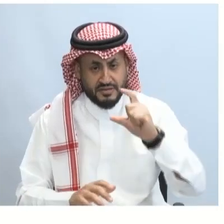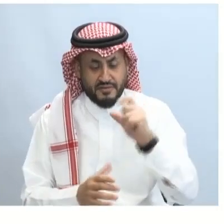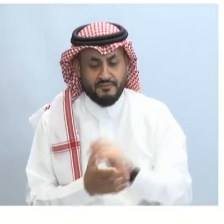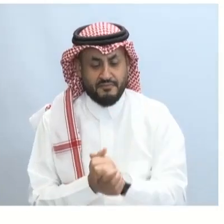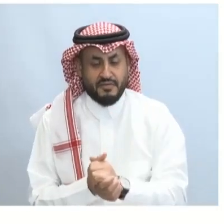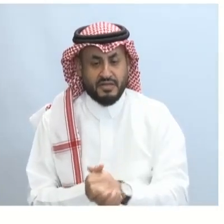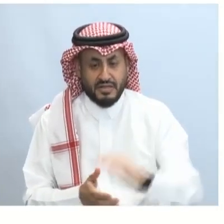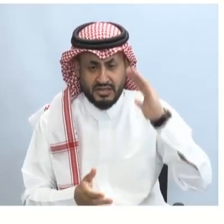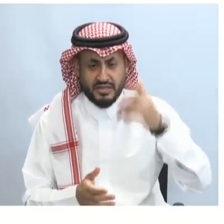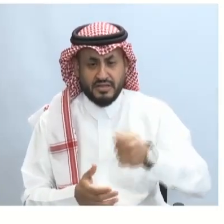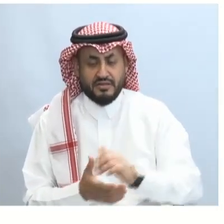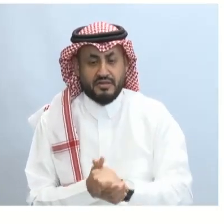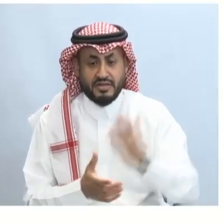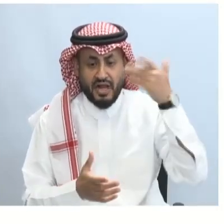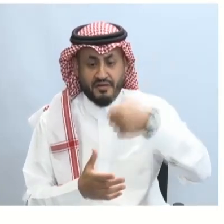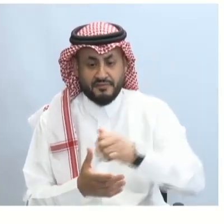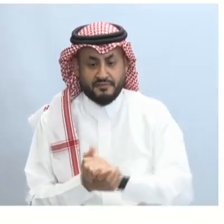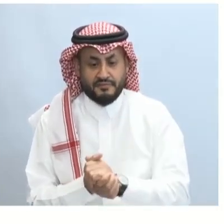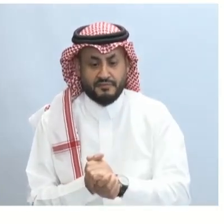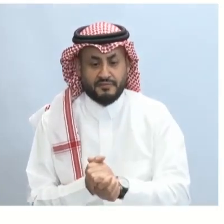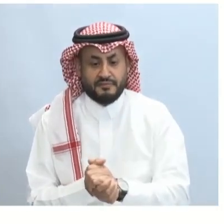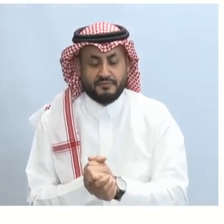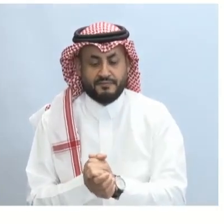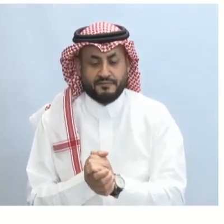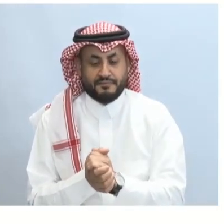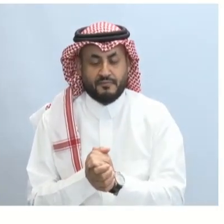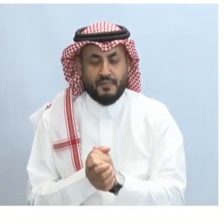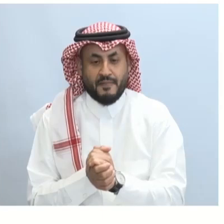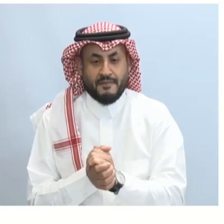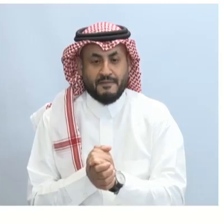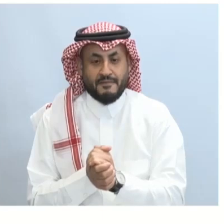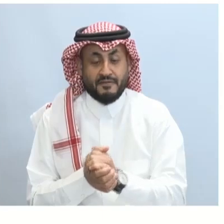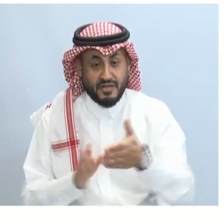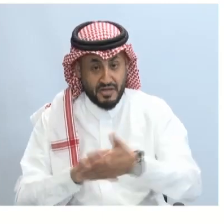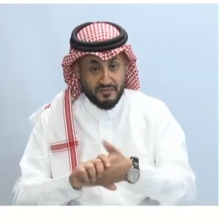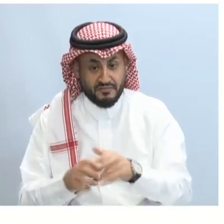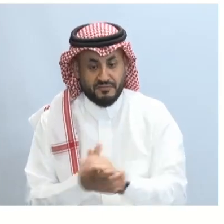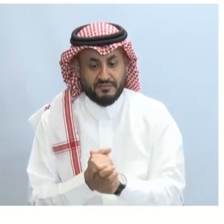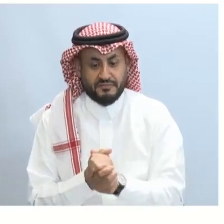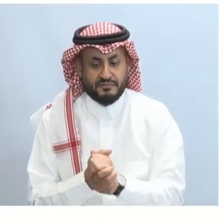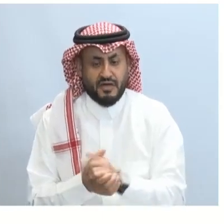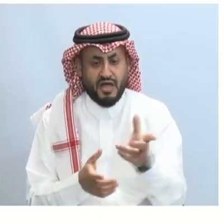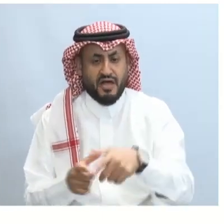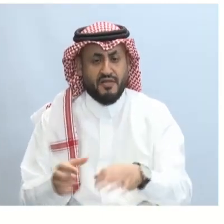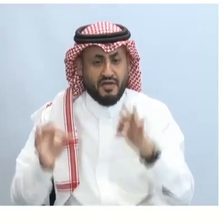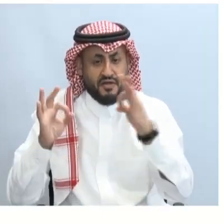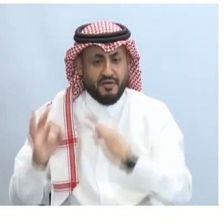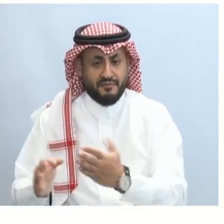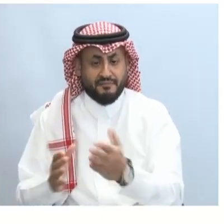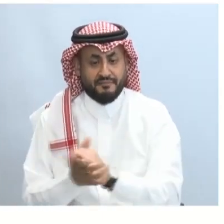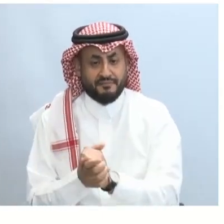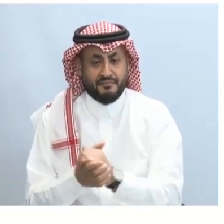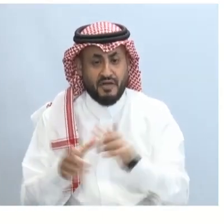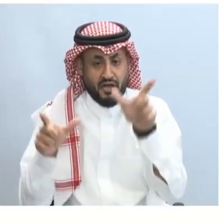السلام عليكم ورحمه الله وبركاته وعليكم السلام ورحمه الله وبركاته عن البراء رضي الله عنه قال